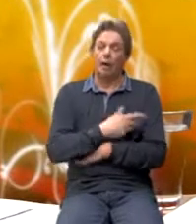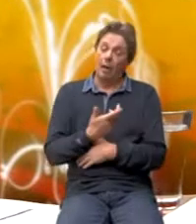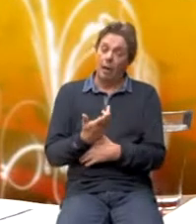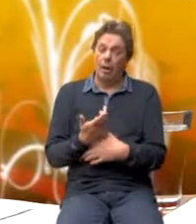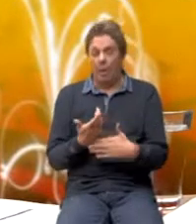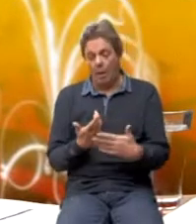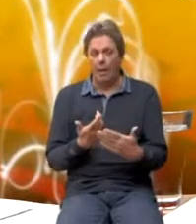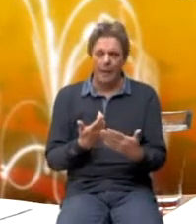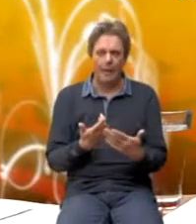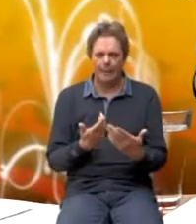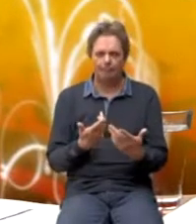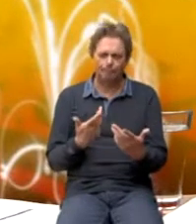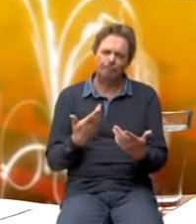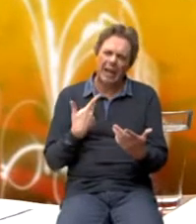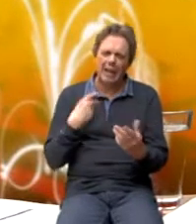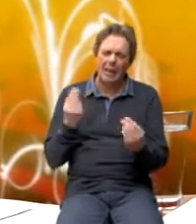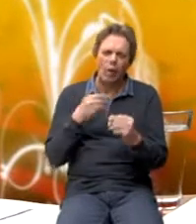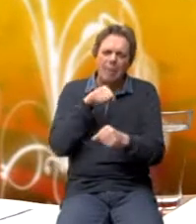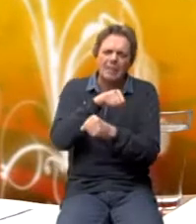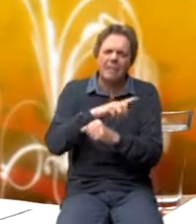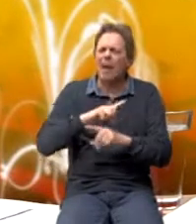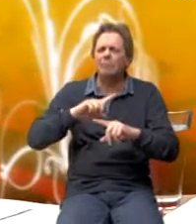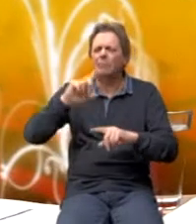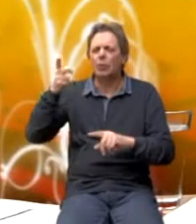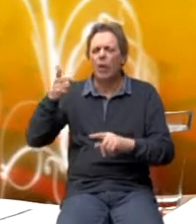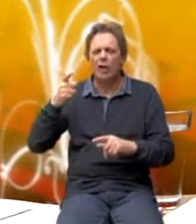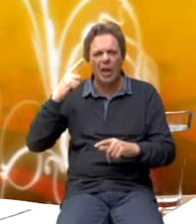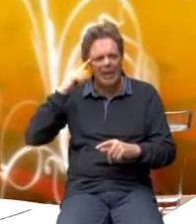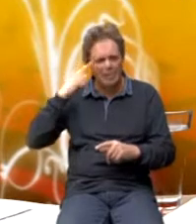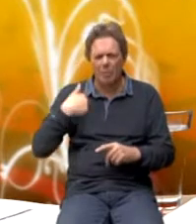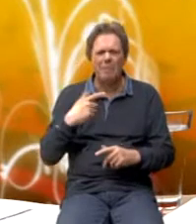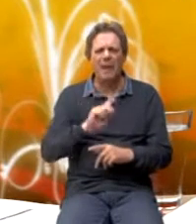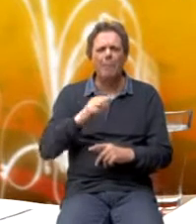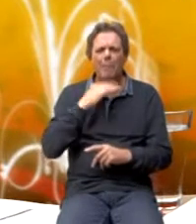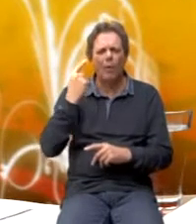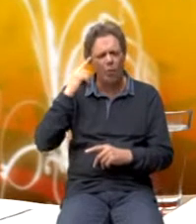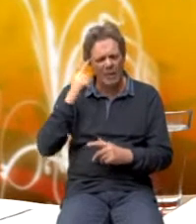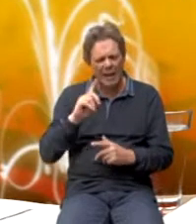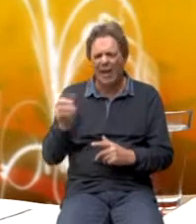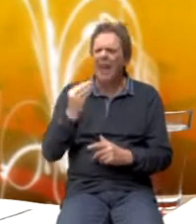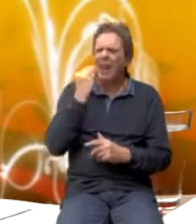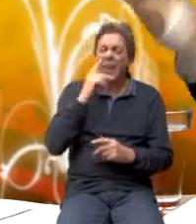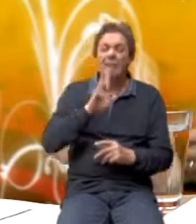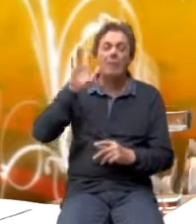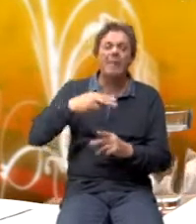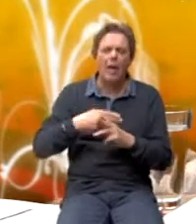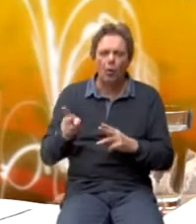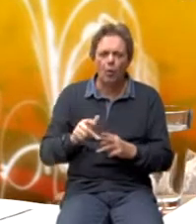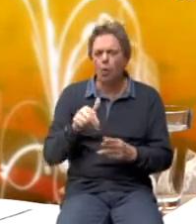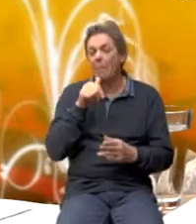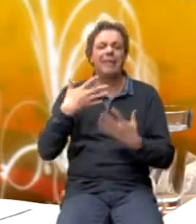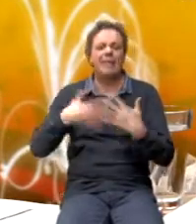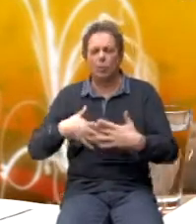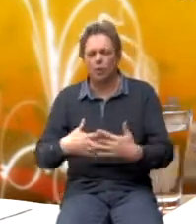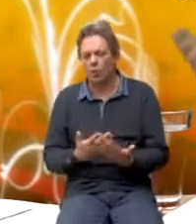prisile nekako da drugačije razmišljam o ekološkoj hrani. Nemam dovoljno znanja, pa ne jedem ni ekološko, ni